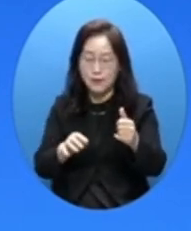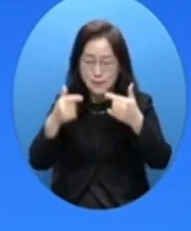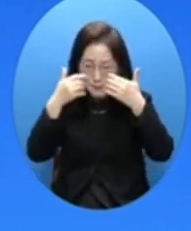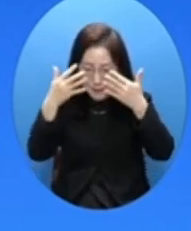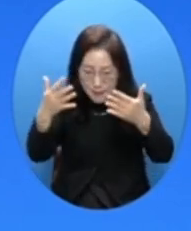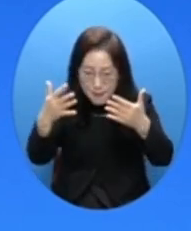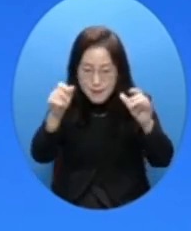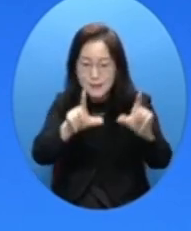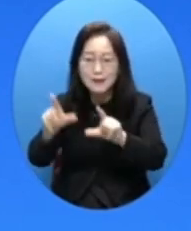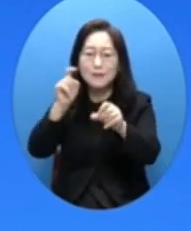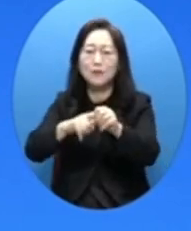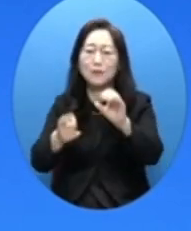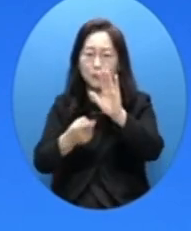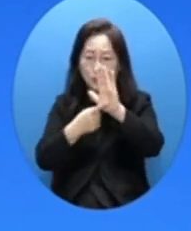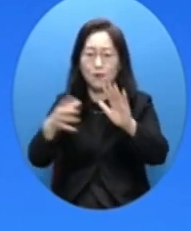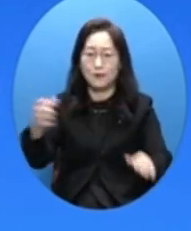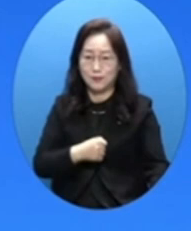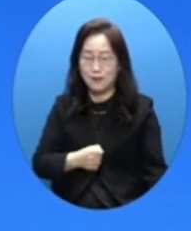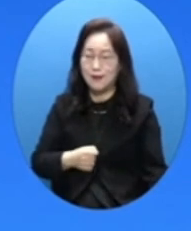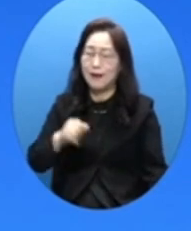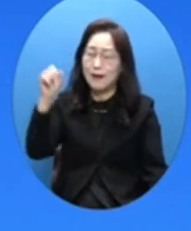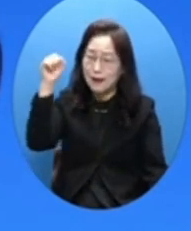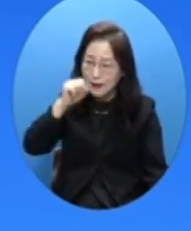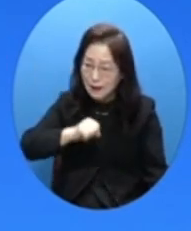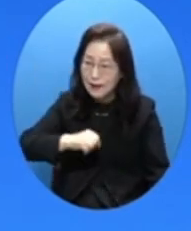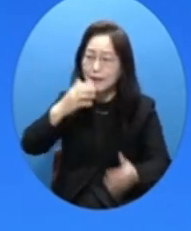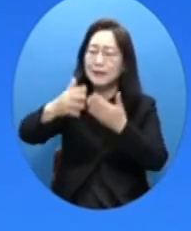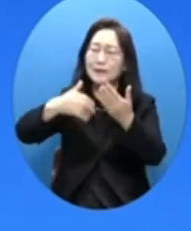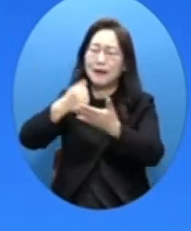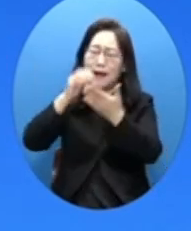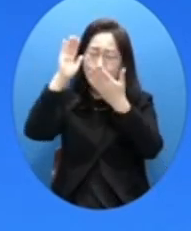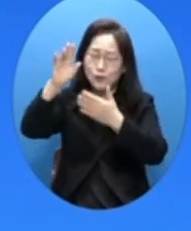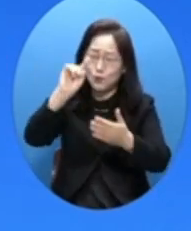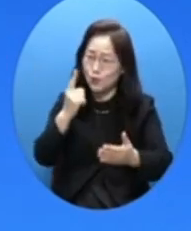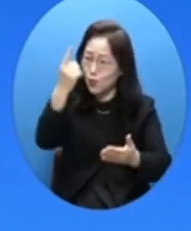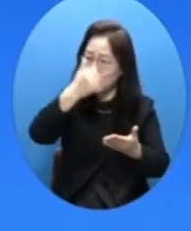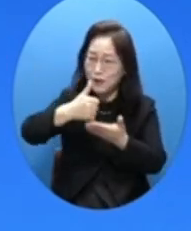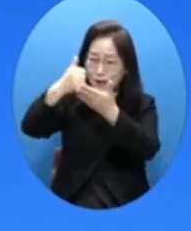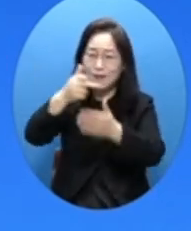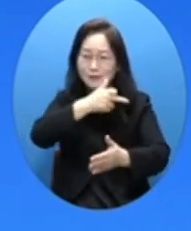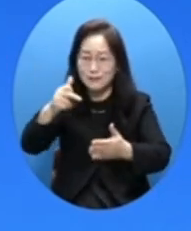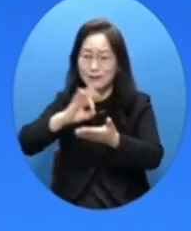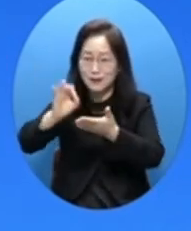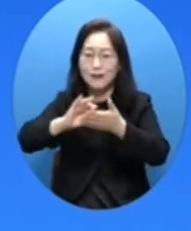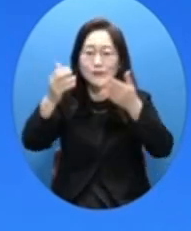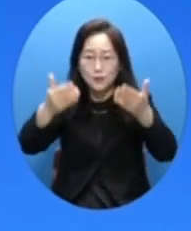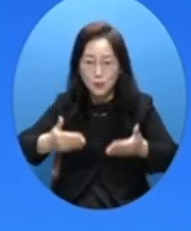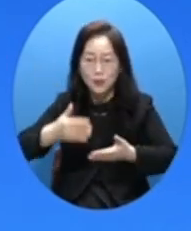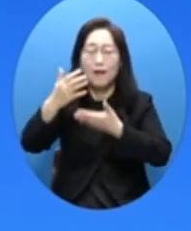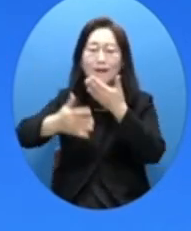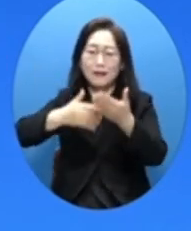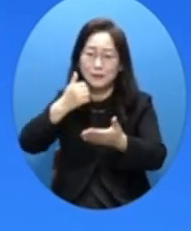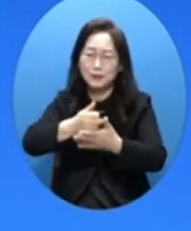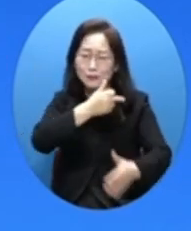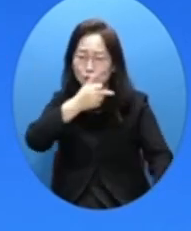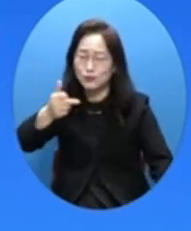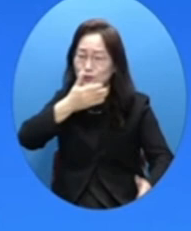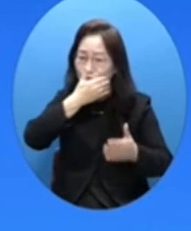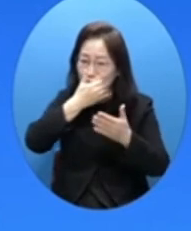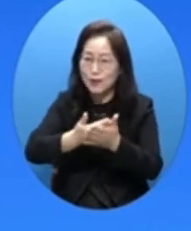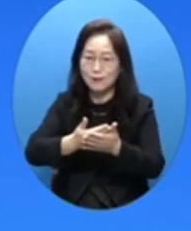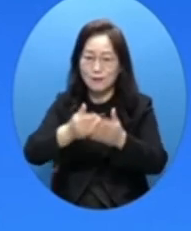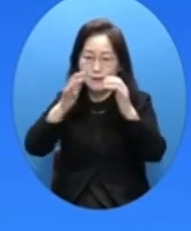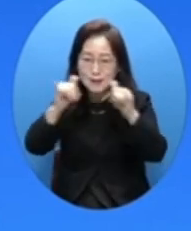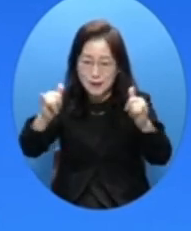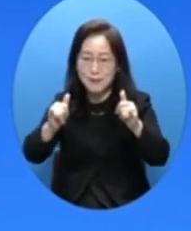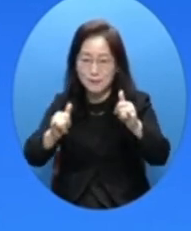삶의 목표를 가졌습니다 하나님께서 날 잠깐 높이실 것이다 나를 크게 사용하실 것이다 나를 하나님의 귀한